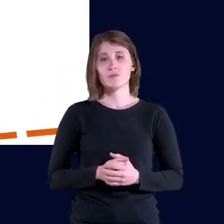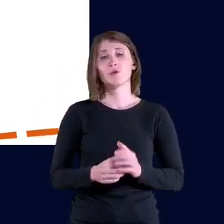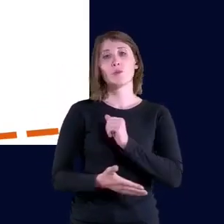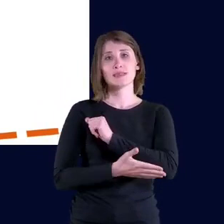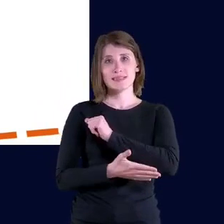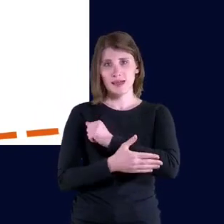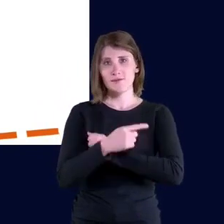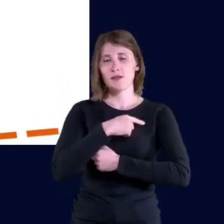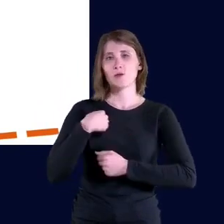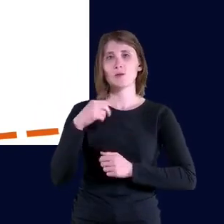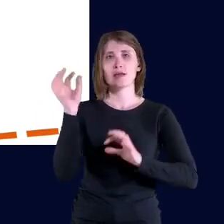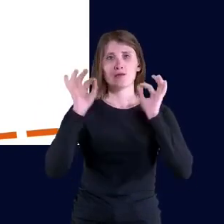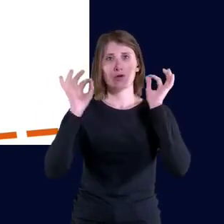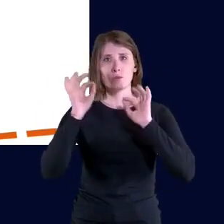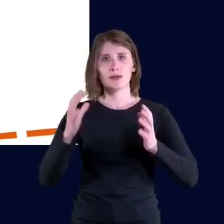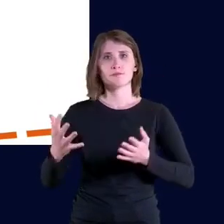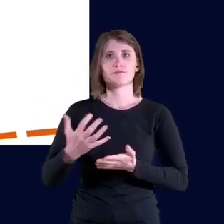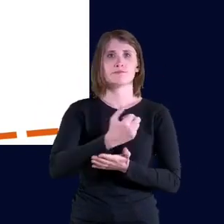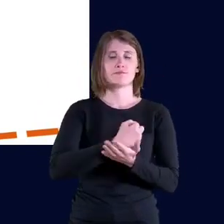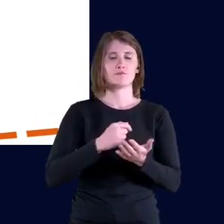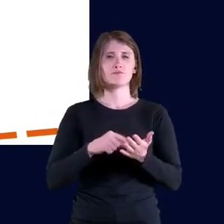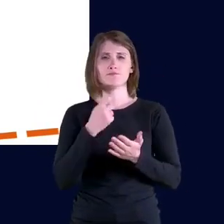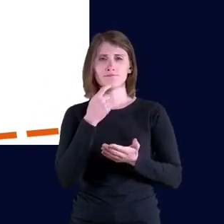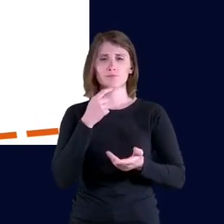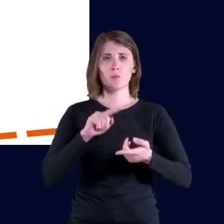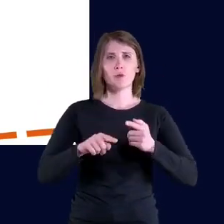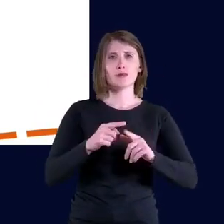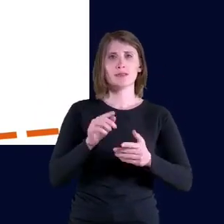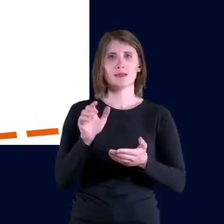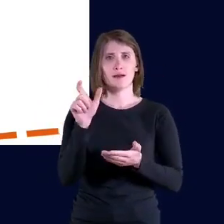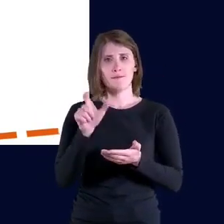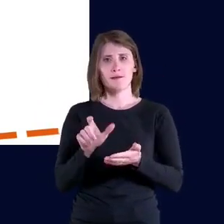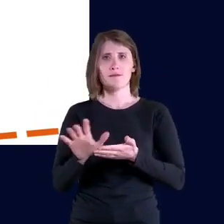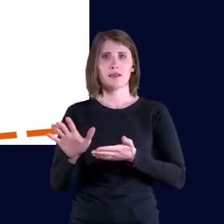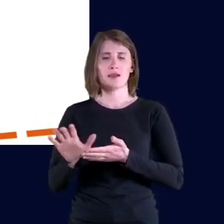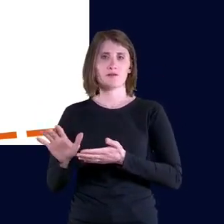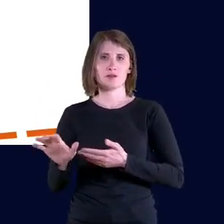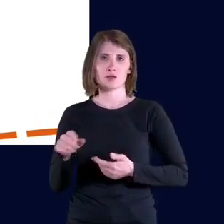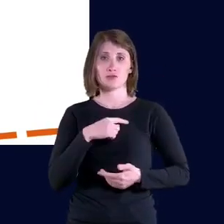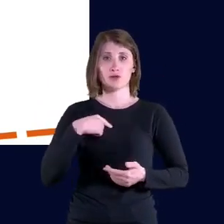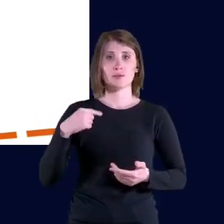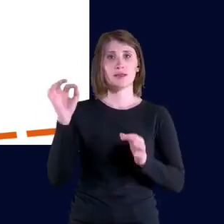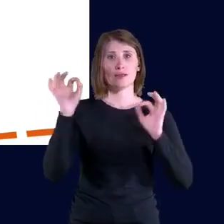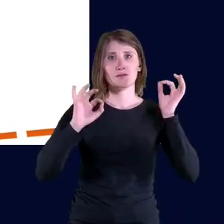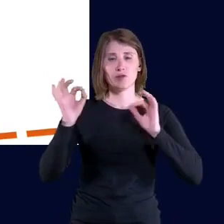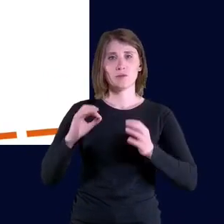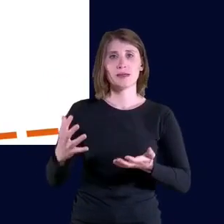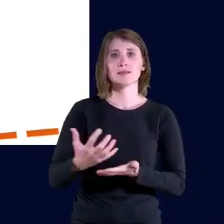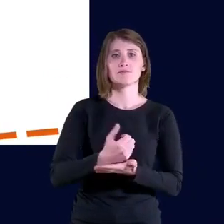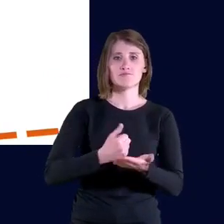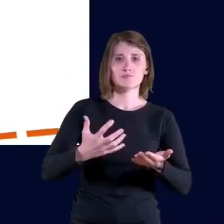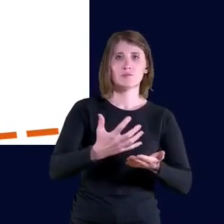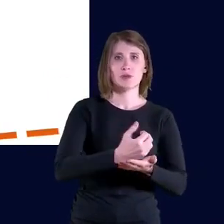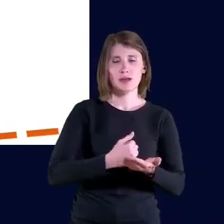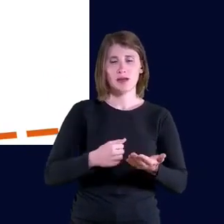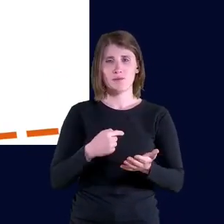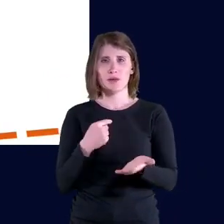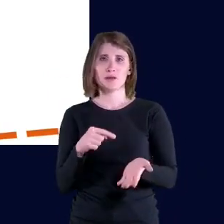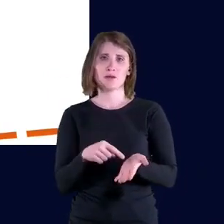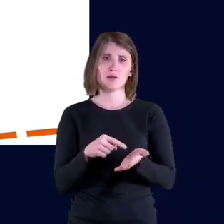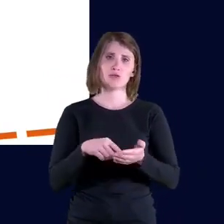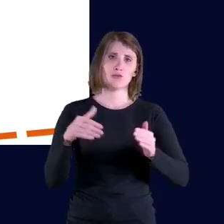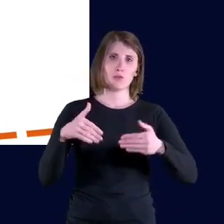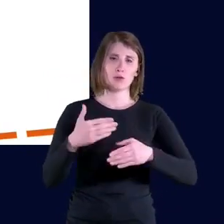gromadzimy informacje o polityce wydawniczej zbierane przez nas informacje można podzielić na kilka